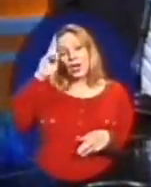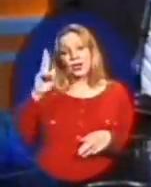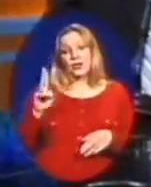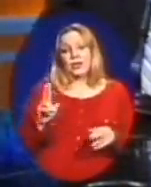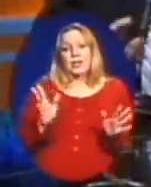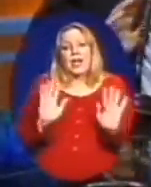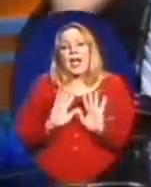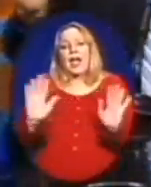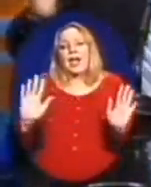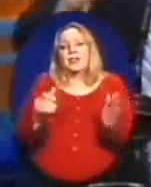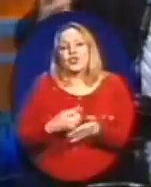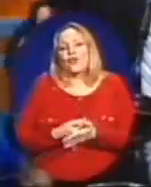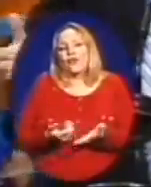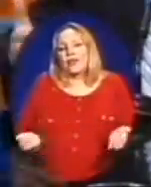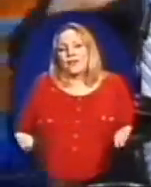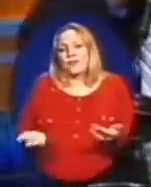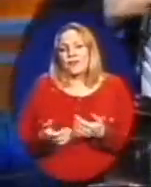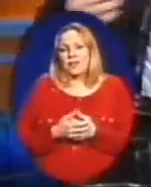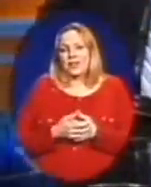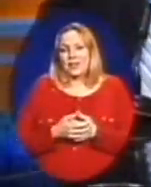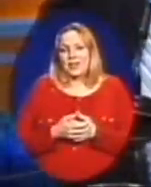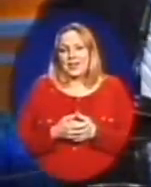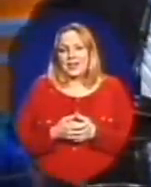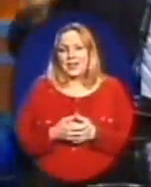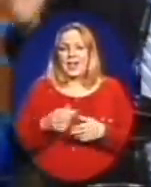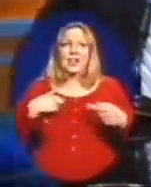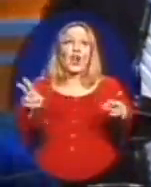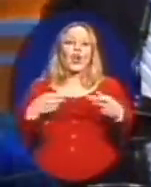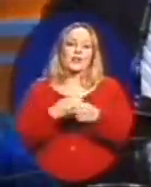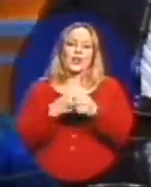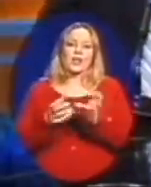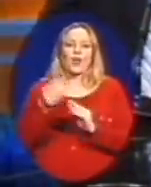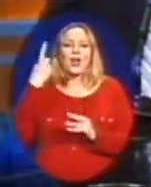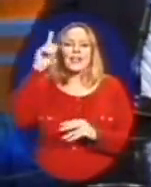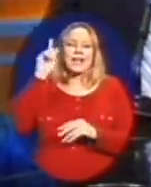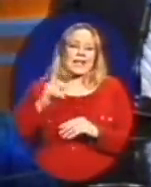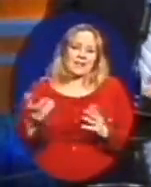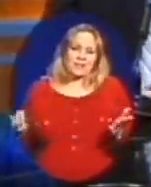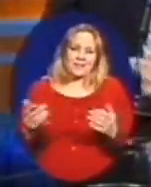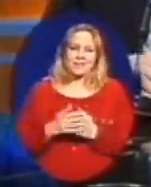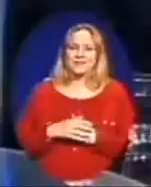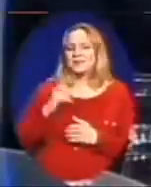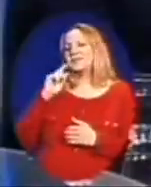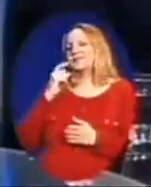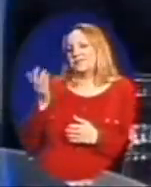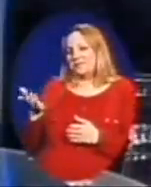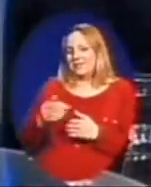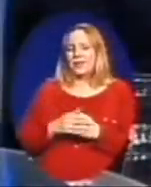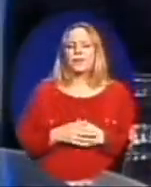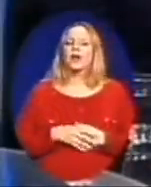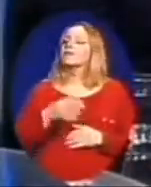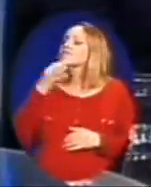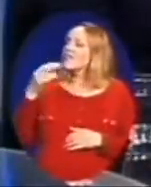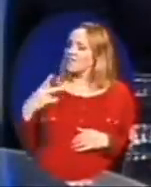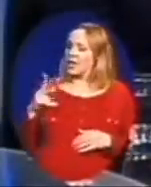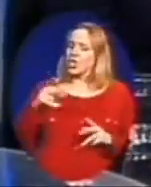היא בלתי סוי, אין, היא לא סופית. תלוי, נתניהו יחשוב ש... אני לא יכול להתמודד עם כל הטריקים של הליכוד. אבל פייגלין, יש